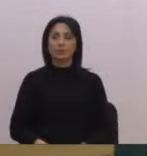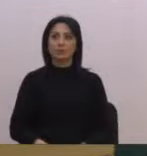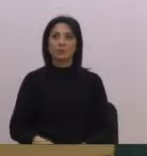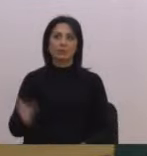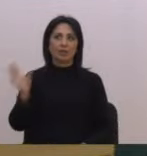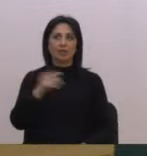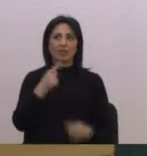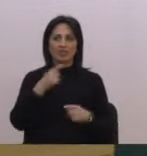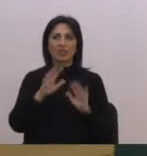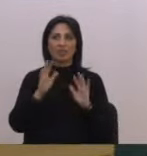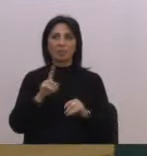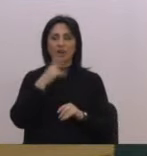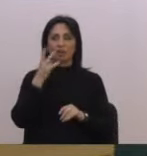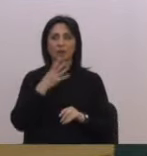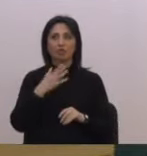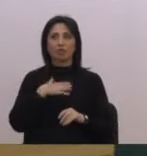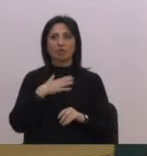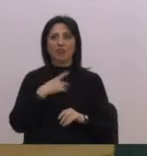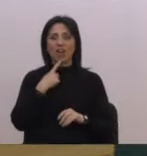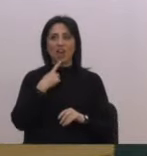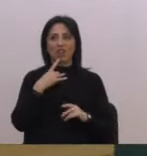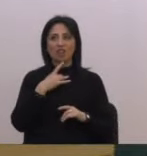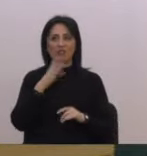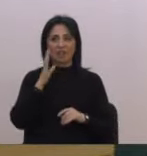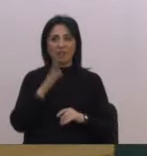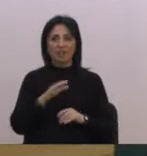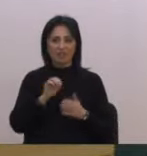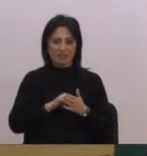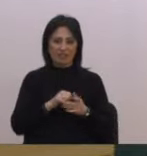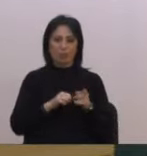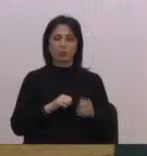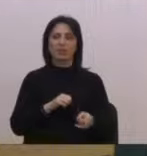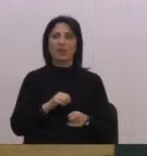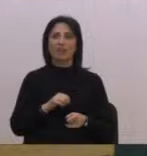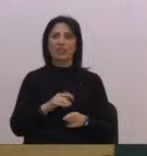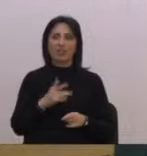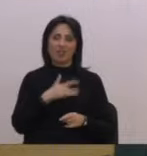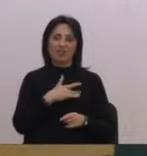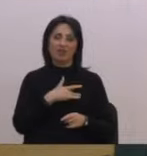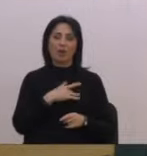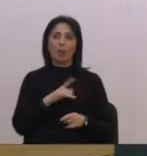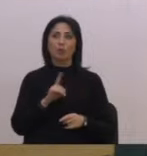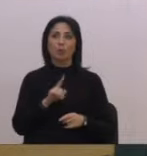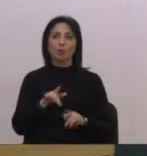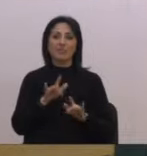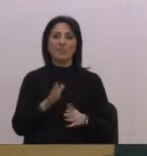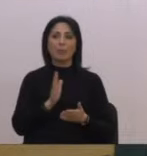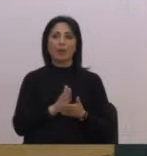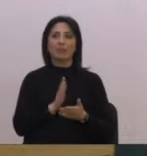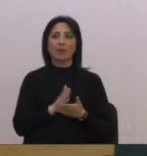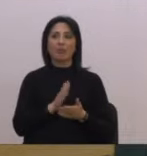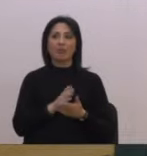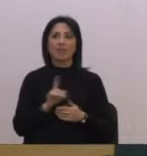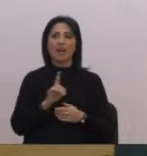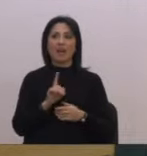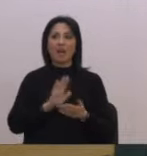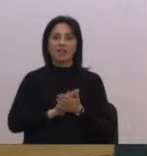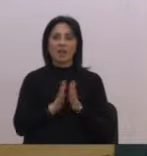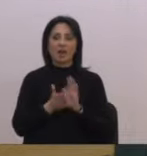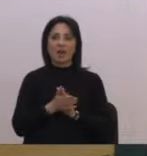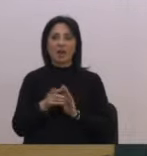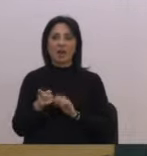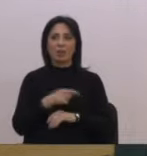ყველა სხვა შემთხვევაში, რა თქმა უნდა, ჩვენი ეჭვი იქნება საფუძვლიანი, ვივარაუდოთ, რომ საქმე გვაქვს რაღაც